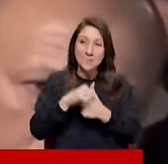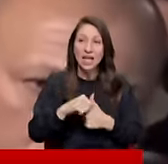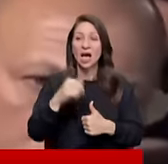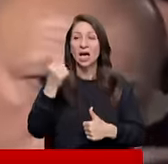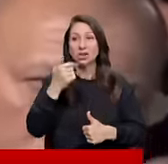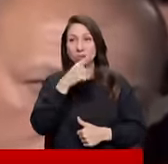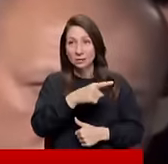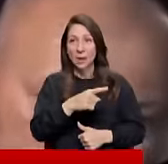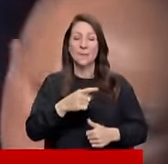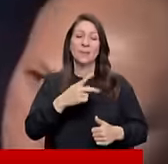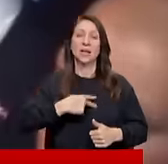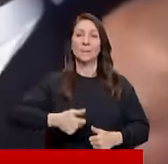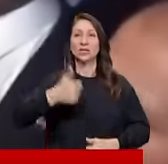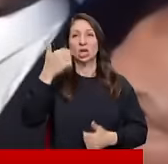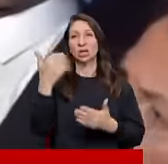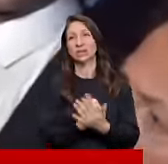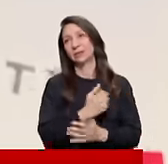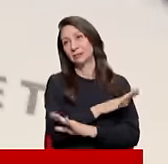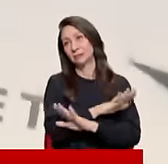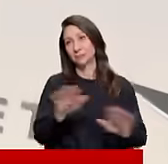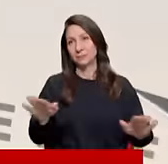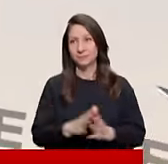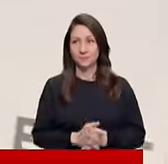Gazi Osman Paşa Belediye Başkanı seçildi.